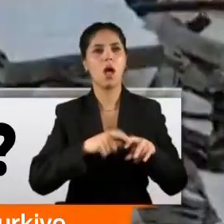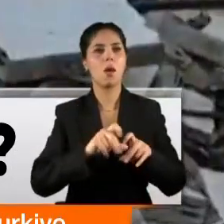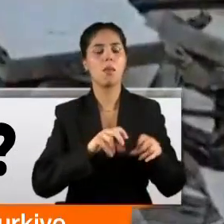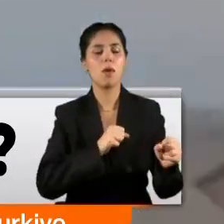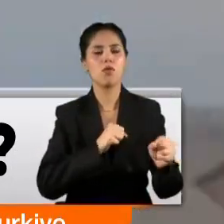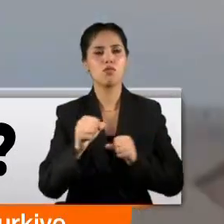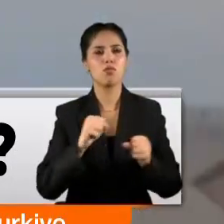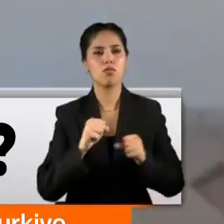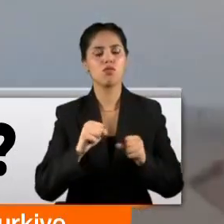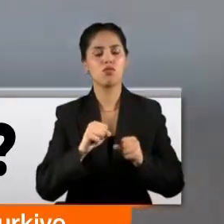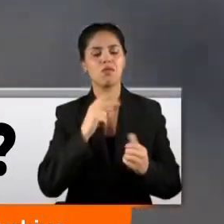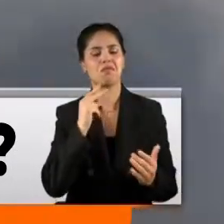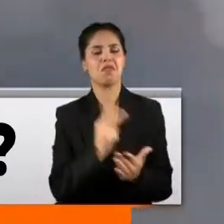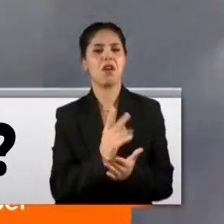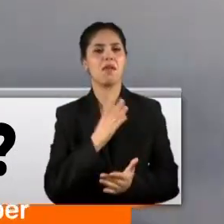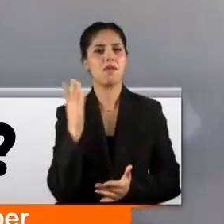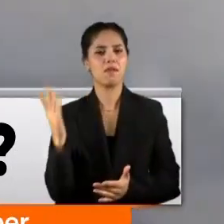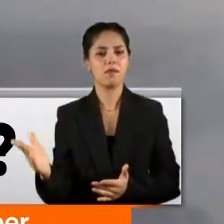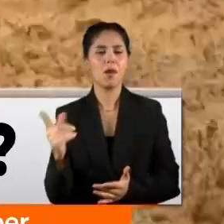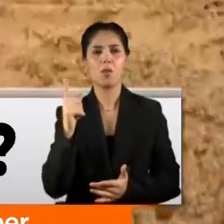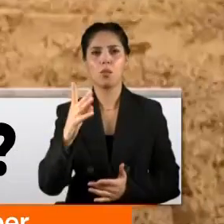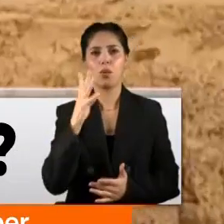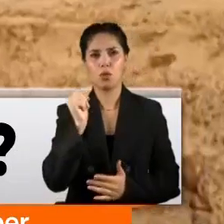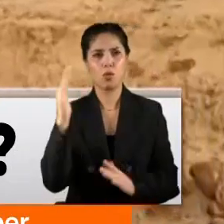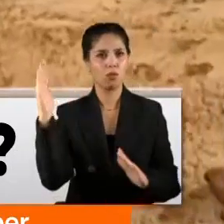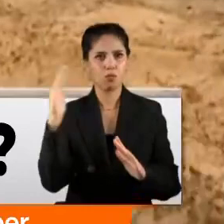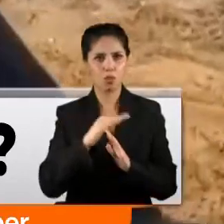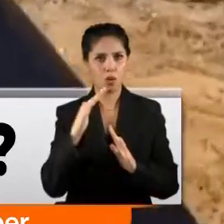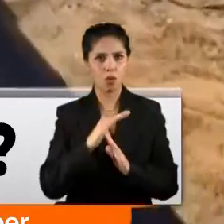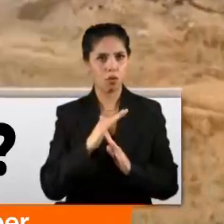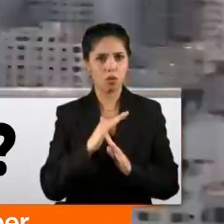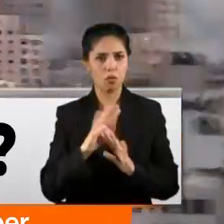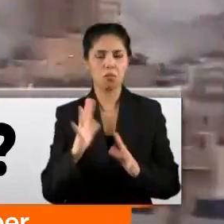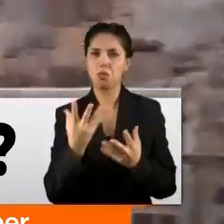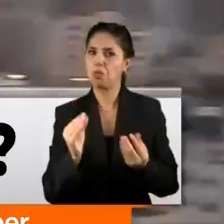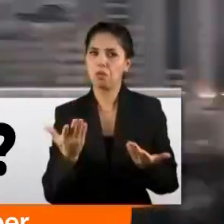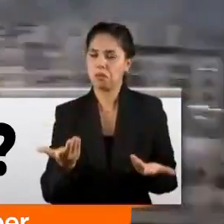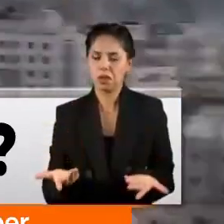konusunda ısrarcı. Bu nedenle bu geçici anlaşma bile pamuk ipliğine bağlı.